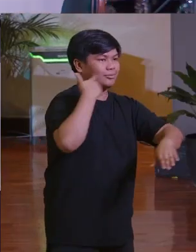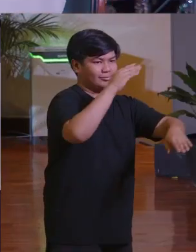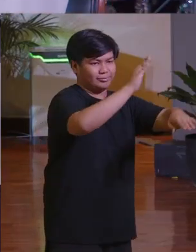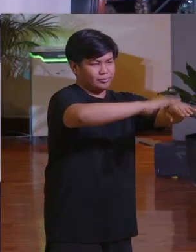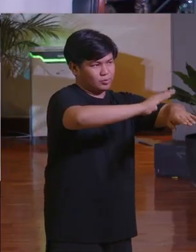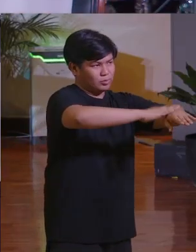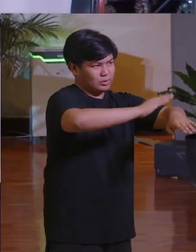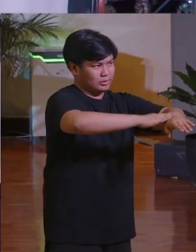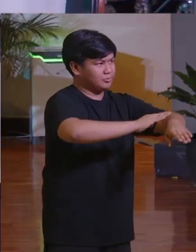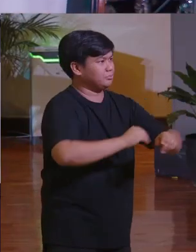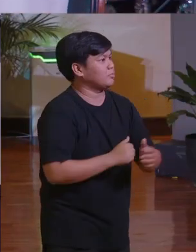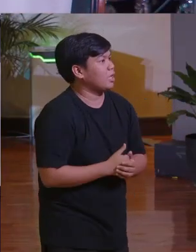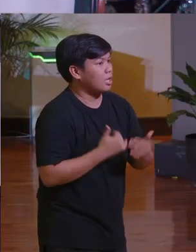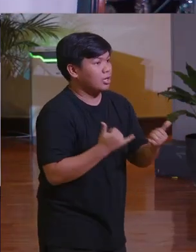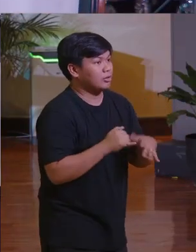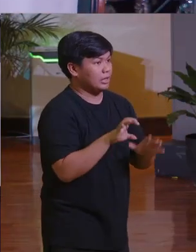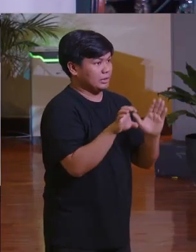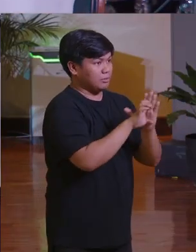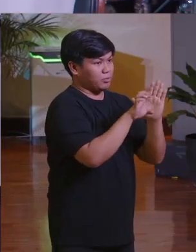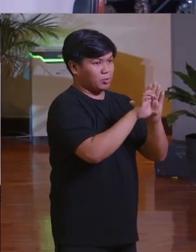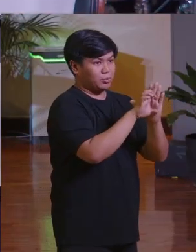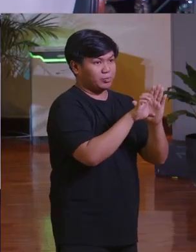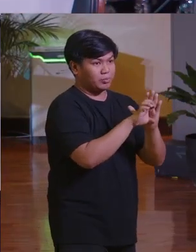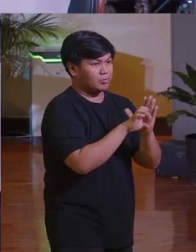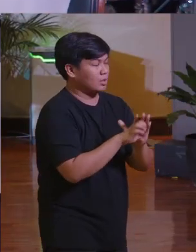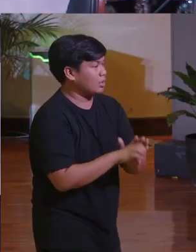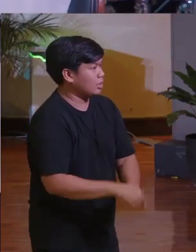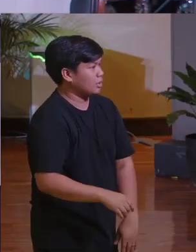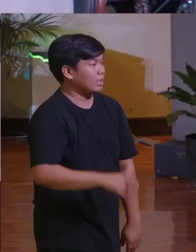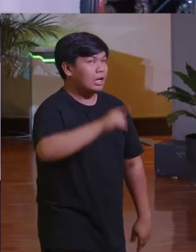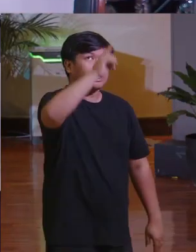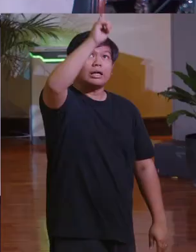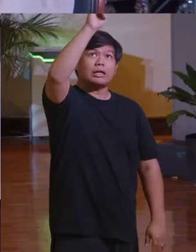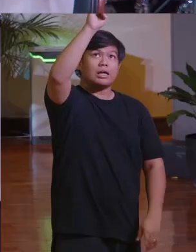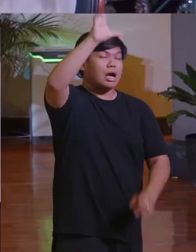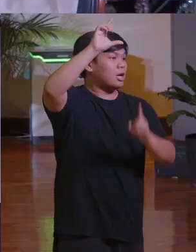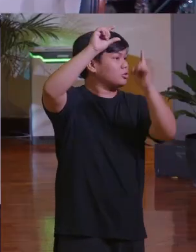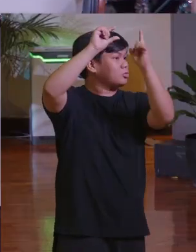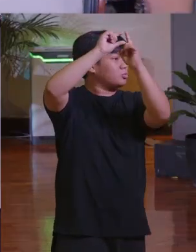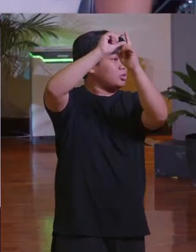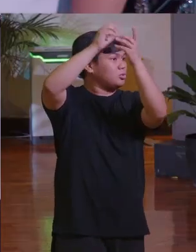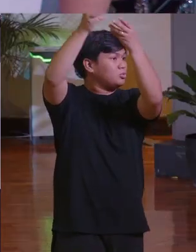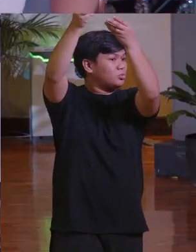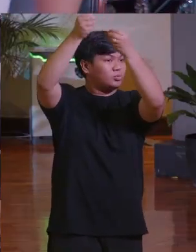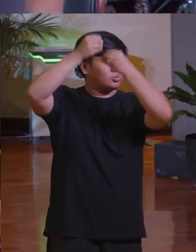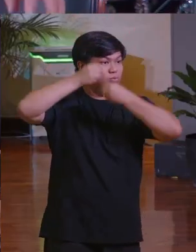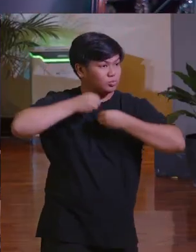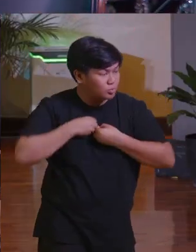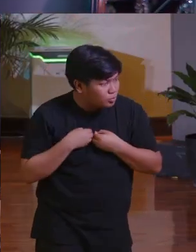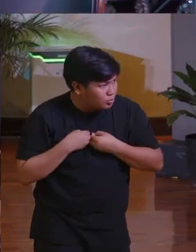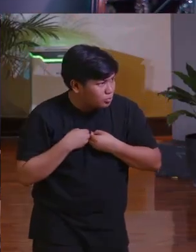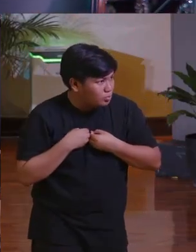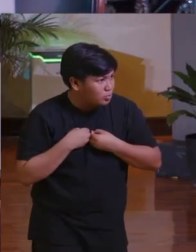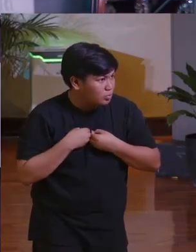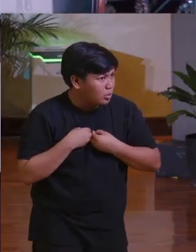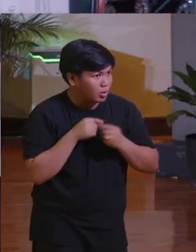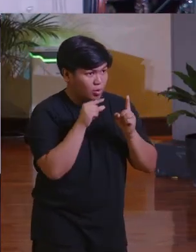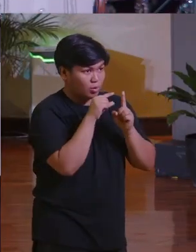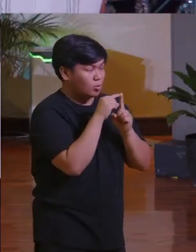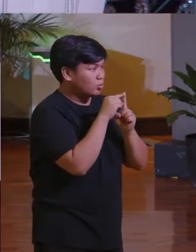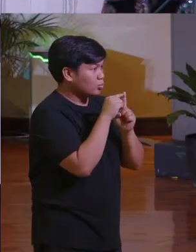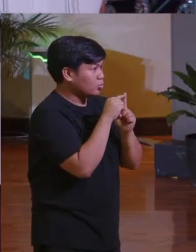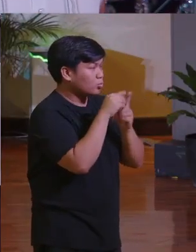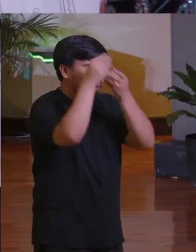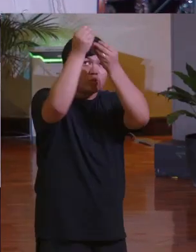Madalas, pagka may sinabi na the word of the Lord came to kung sino mang propeta, yung word na yon